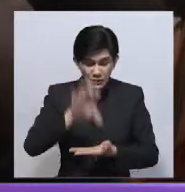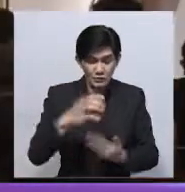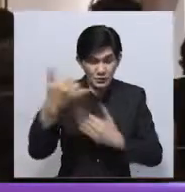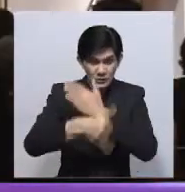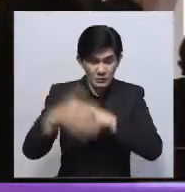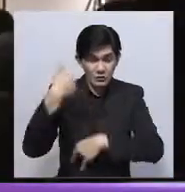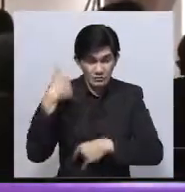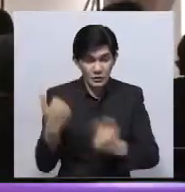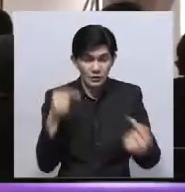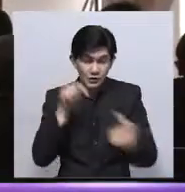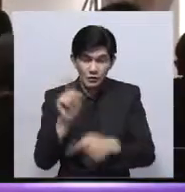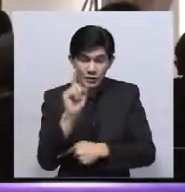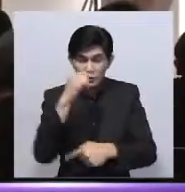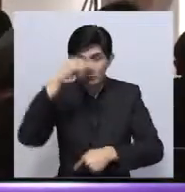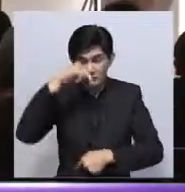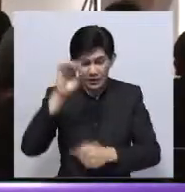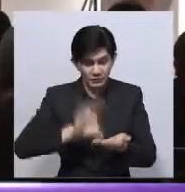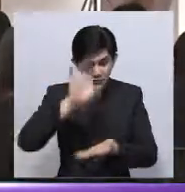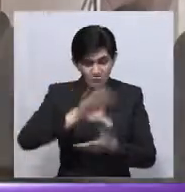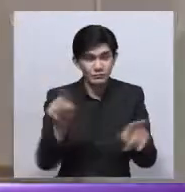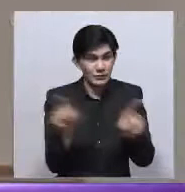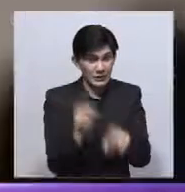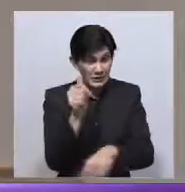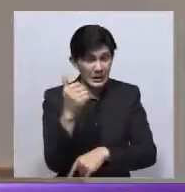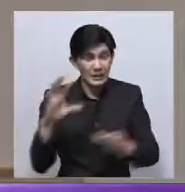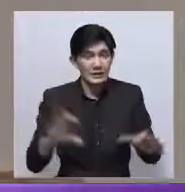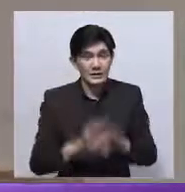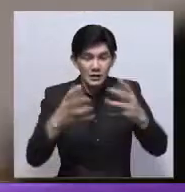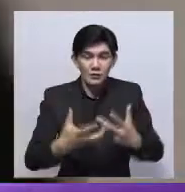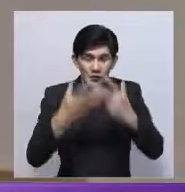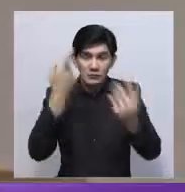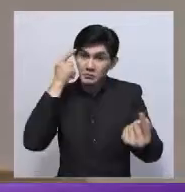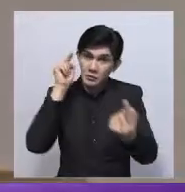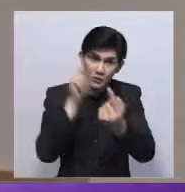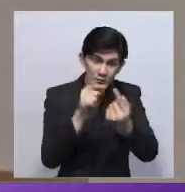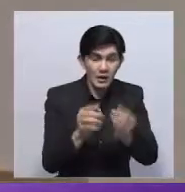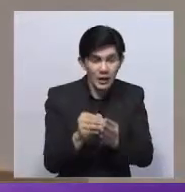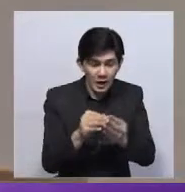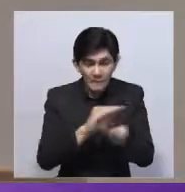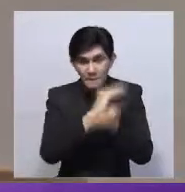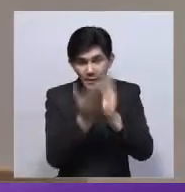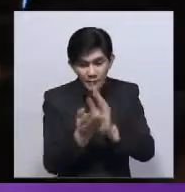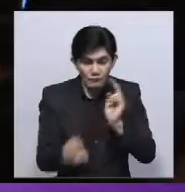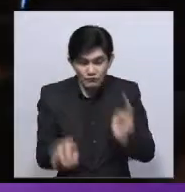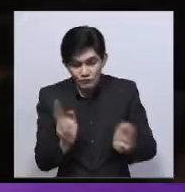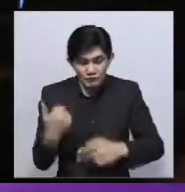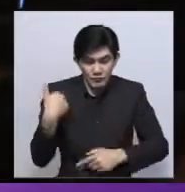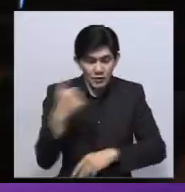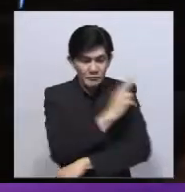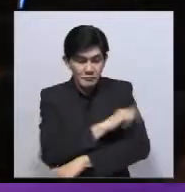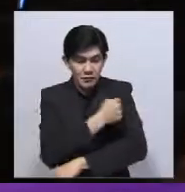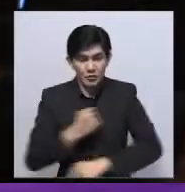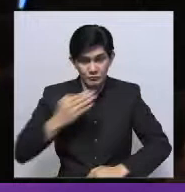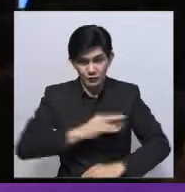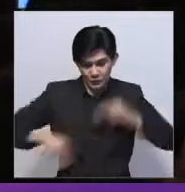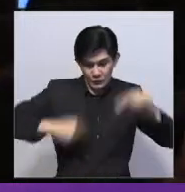ศมองประเทศไทยเป็นจุดหมายในการลงทุนโดยเฉพาะอุตสาหกรรมเป้าหมายทั้งอาหารแปรรูปหุ่นยนต์การแพทย์เพื่อสุขภ